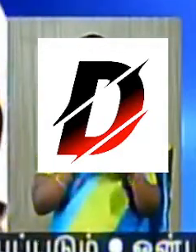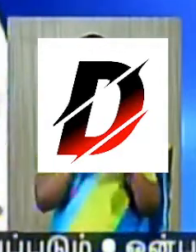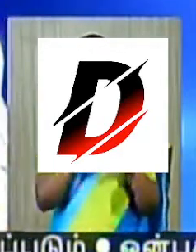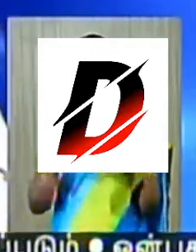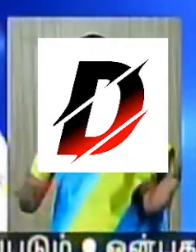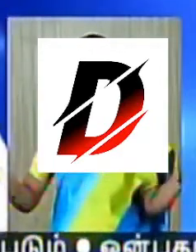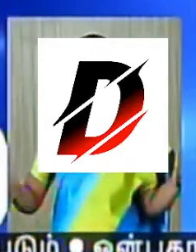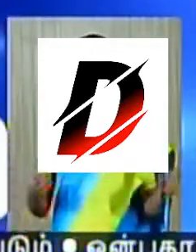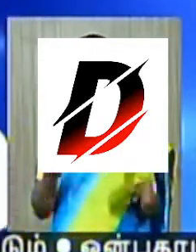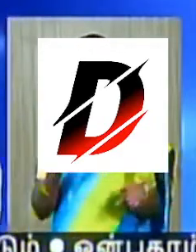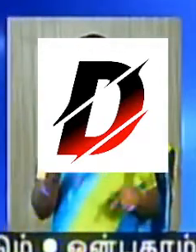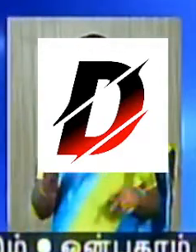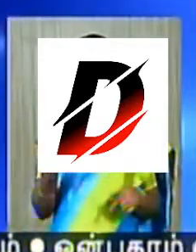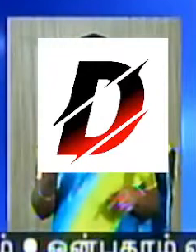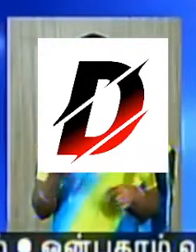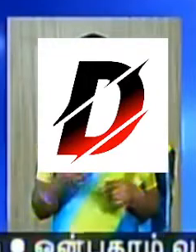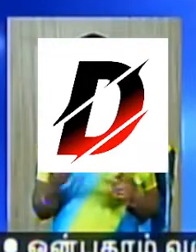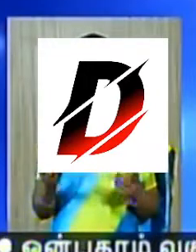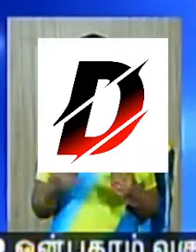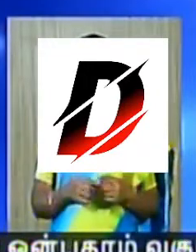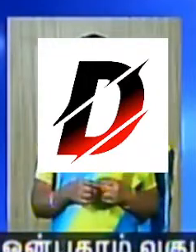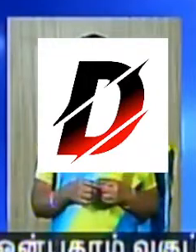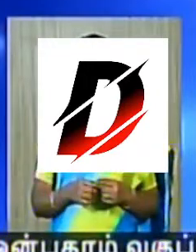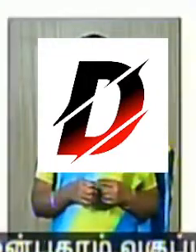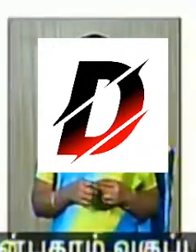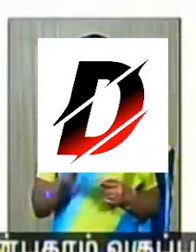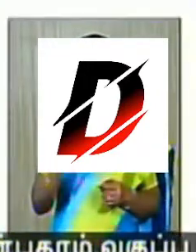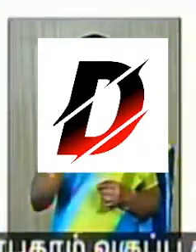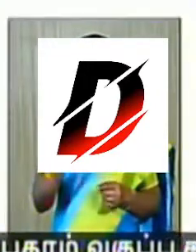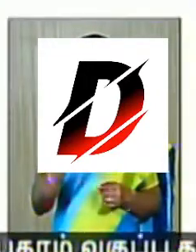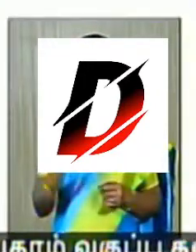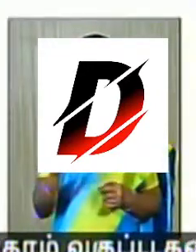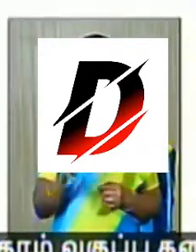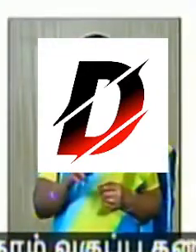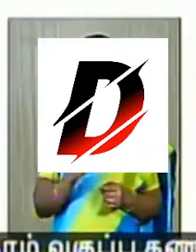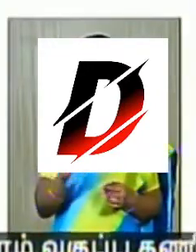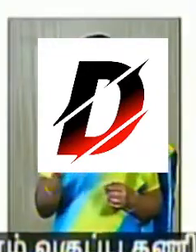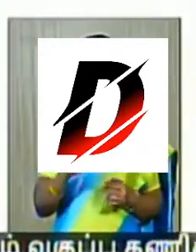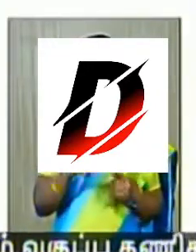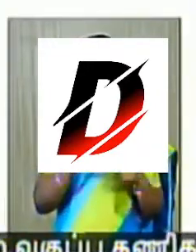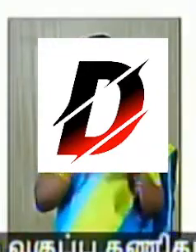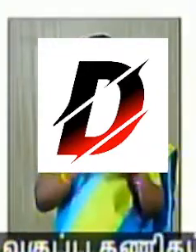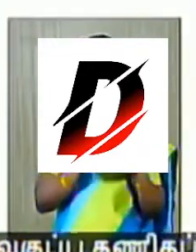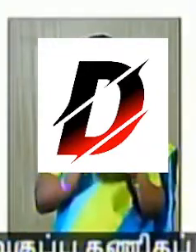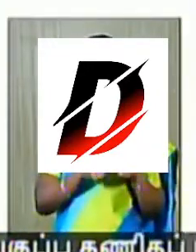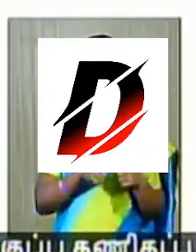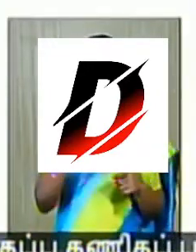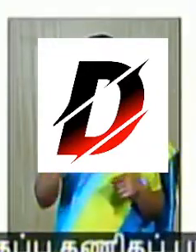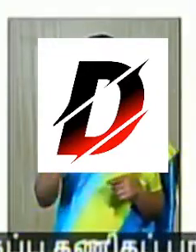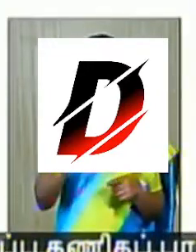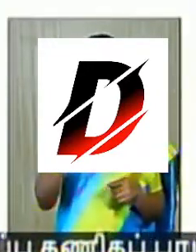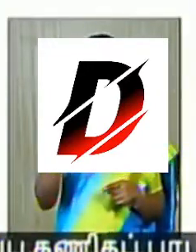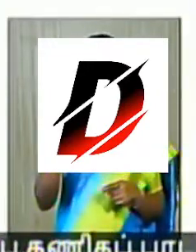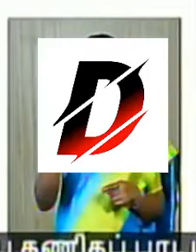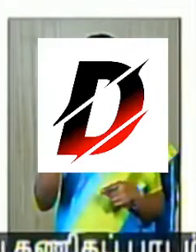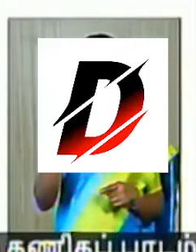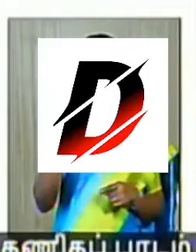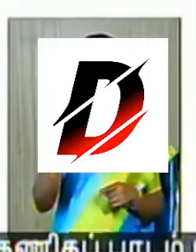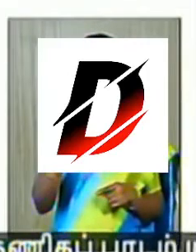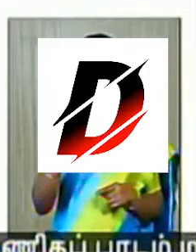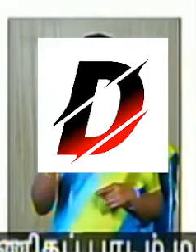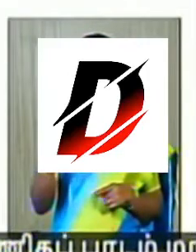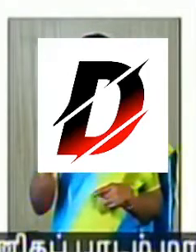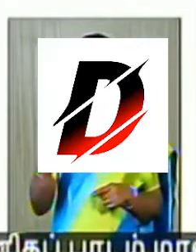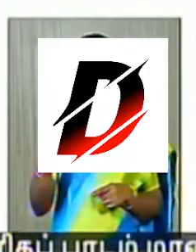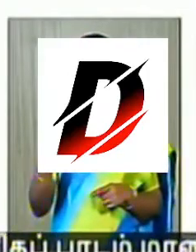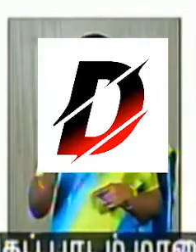எந்த எத்தனை புள்ளிகளை வெட்டுதுன்னு பார்க்கணும், ரெண்டு புள்ளியில் எங்கே வெட்டுறது. ஸோ நம்ம என்ன பண்ணுறோம், நம்ம பரவளையம் எக்ஸ் அச்சை மைனஸ் மூன்று கமா ஜீரோ